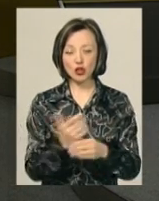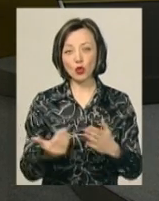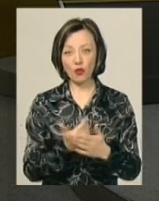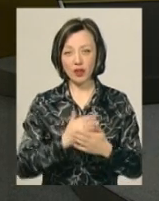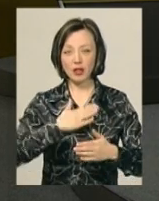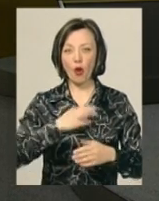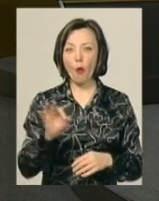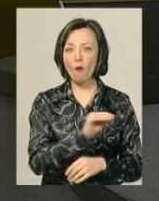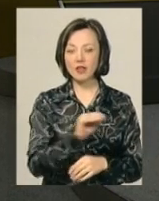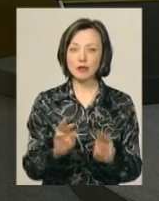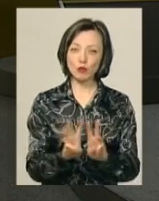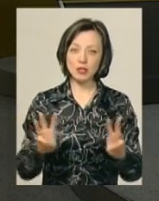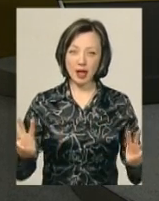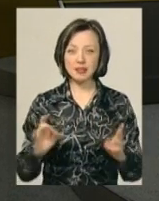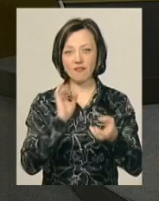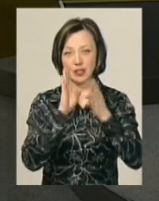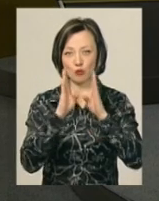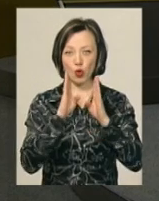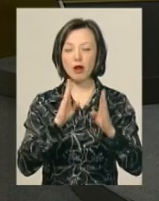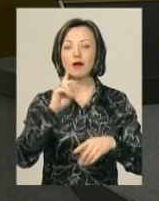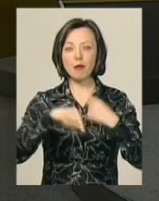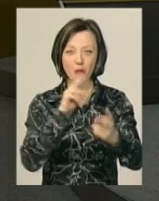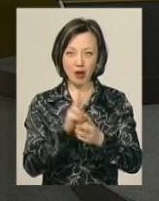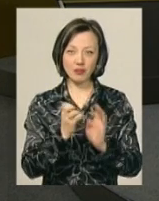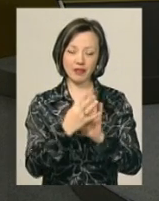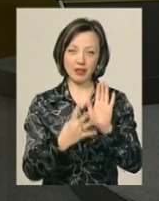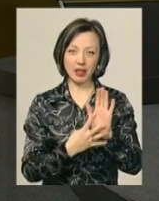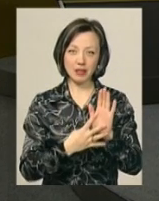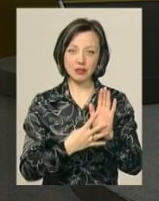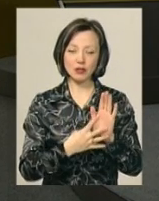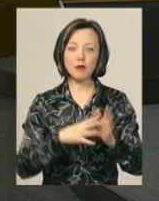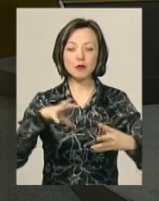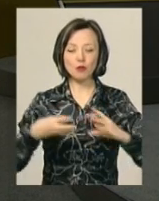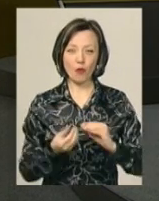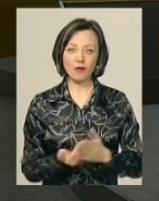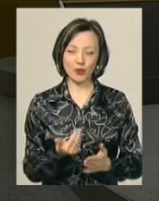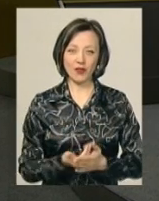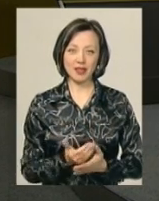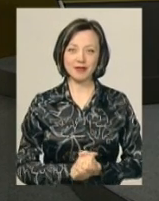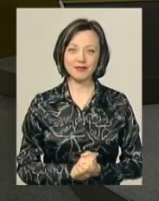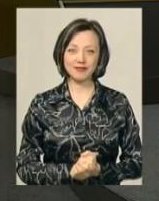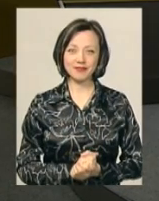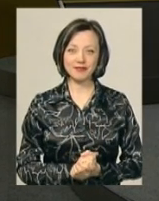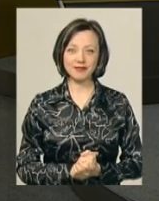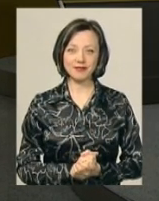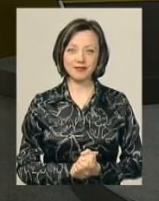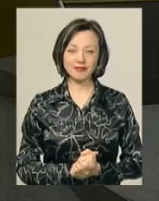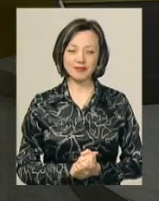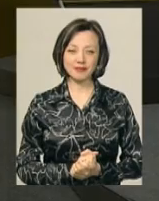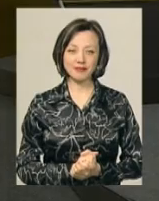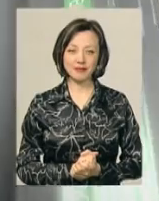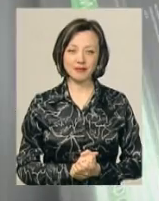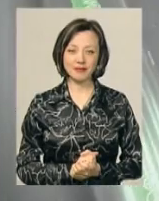на нашому офіційному сайті та сторінці у Фейсбук. Побачимось вже о 19:00 в підсумковому інформаційному випуску вівторка.